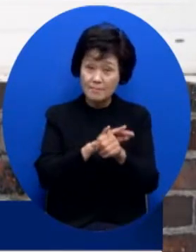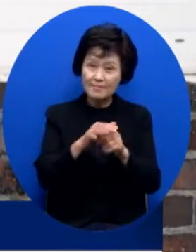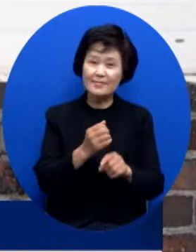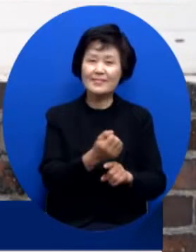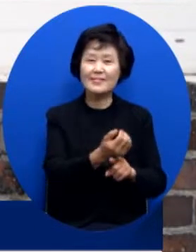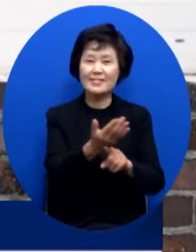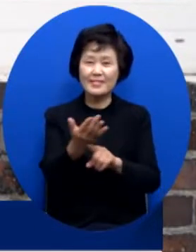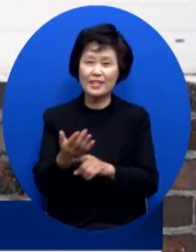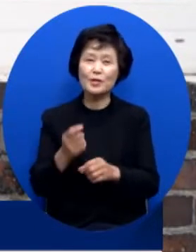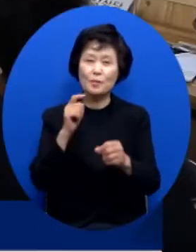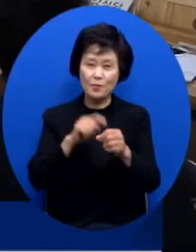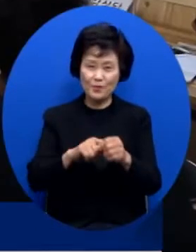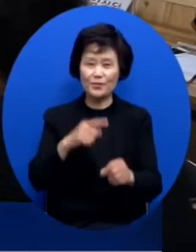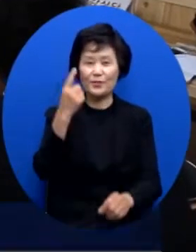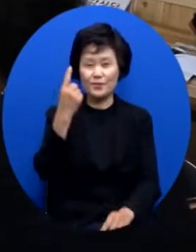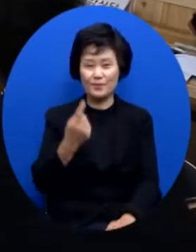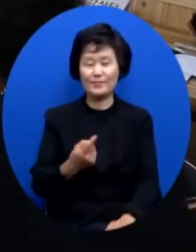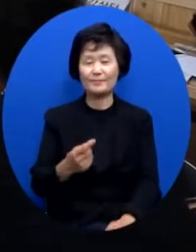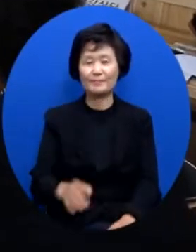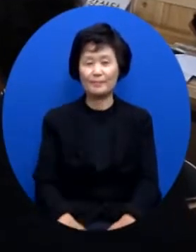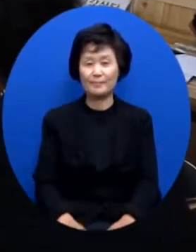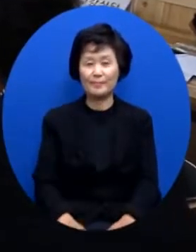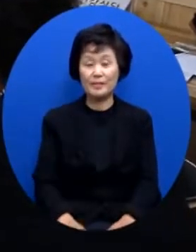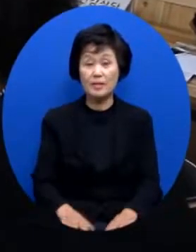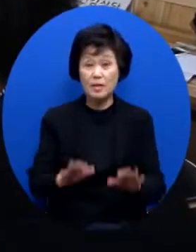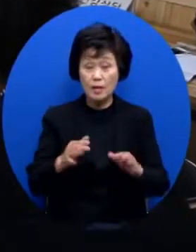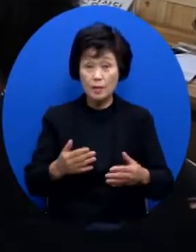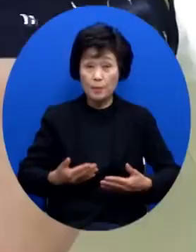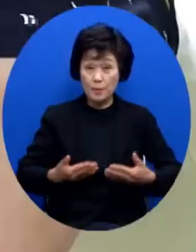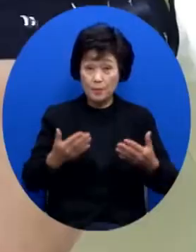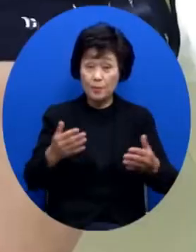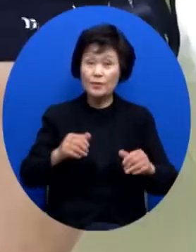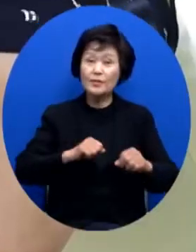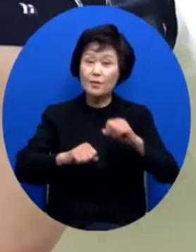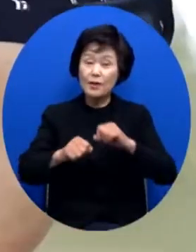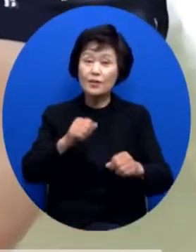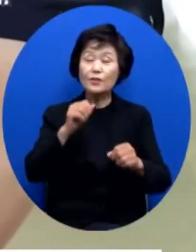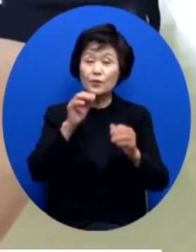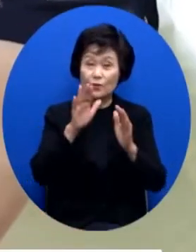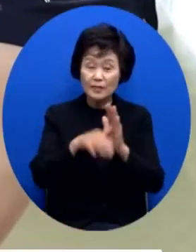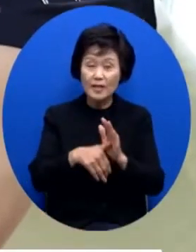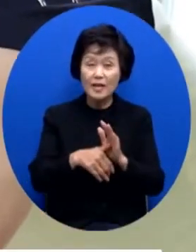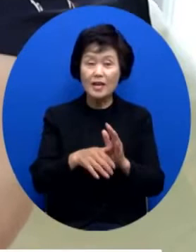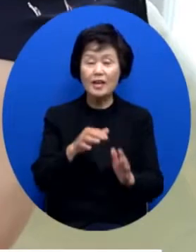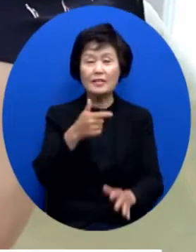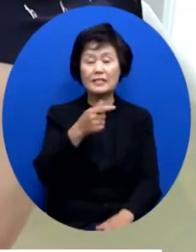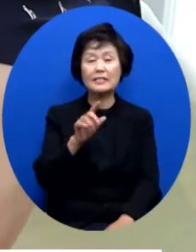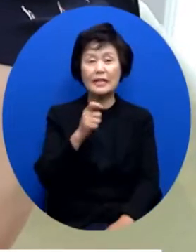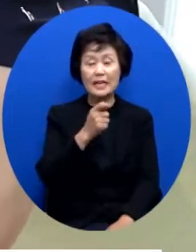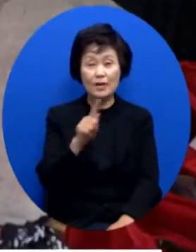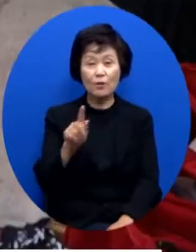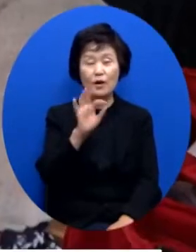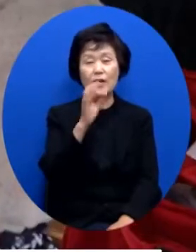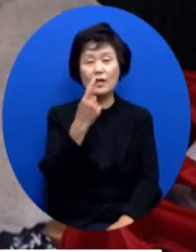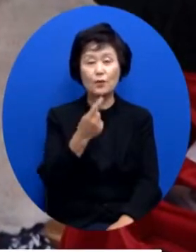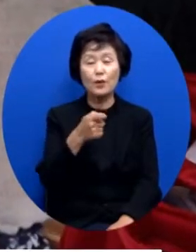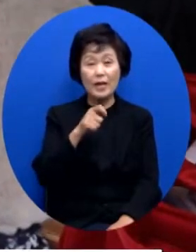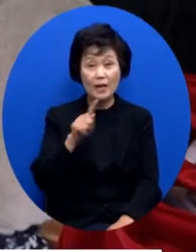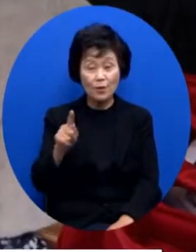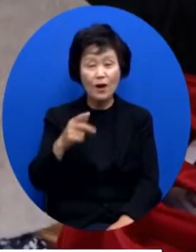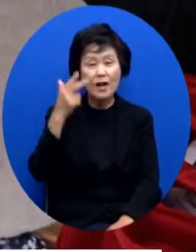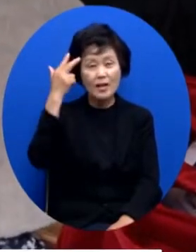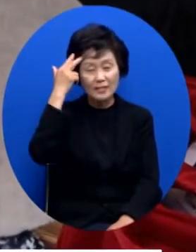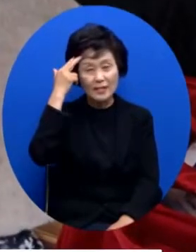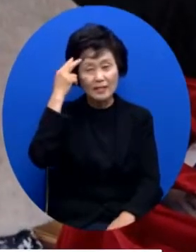그런 목적으로 하고 있습니다 이번 봉사활동이 선 내과 외과 안과 정치인과 한 방과